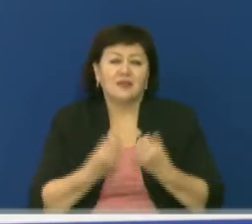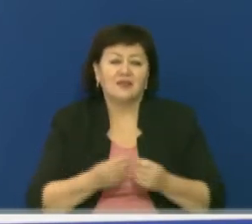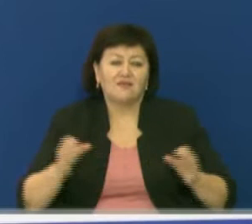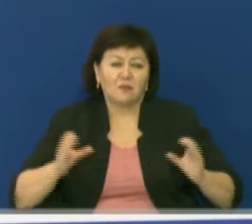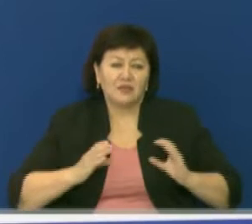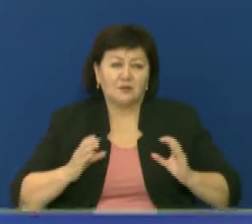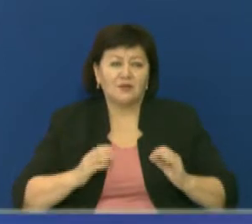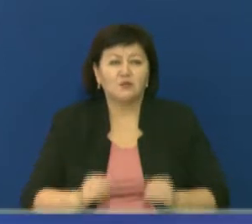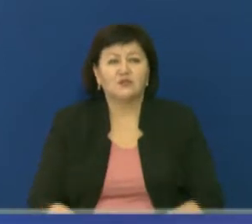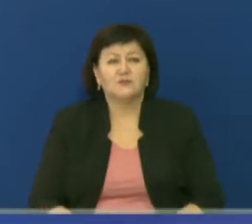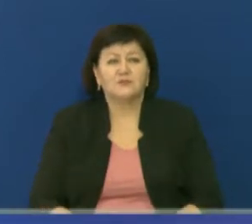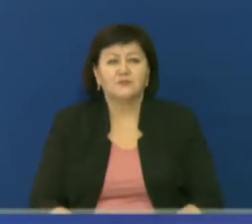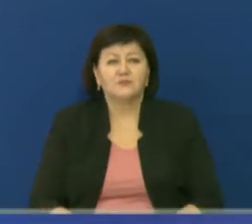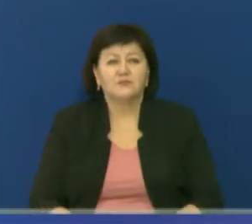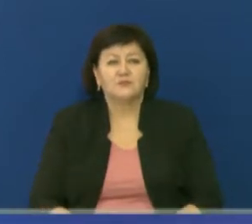поздравлении.